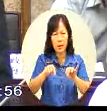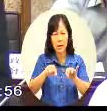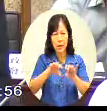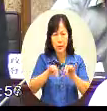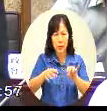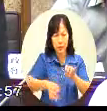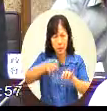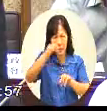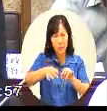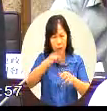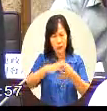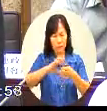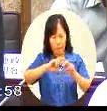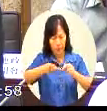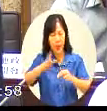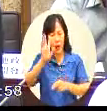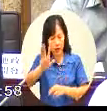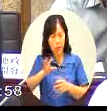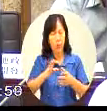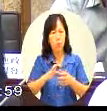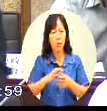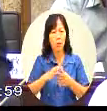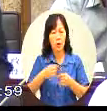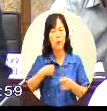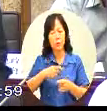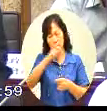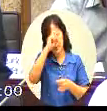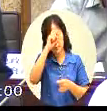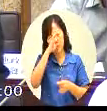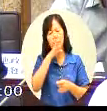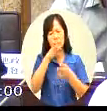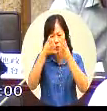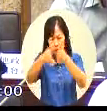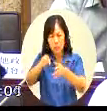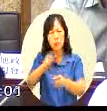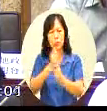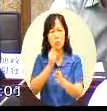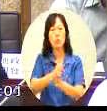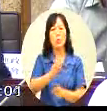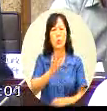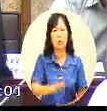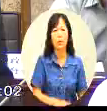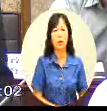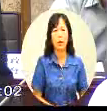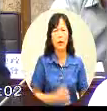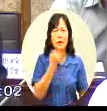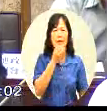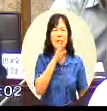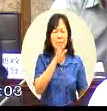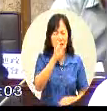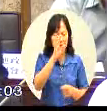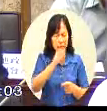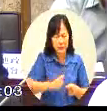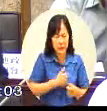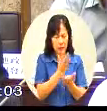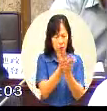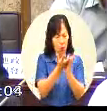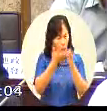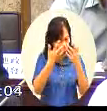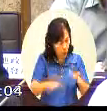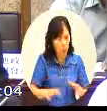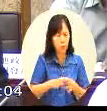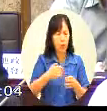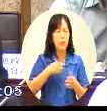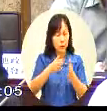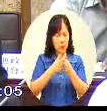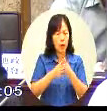价能够做适当的调高，我们也都希望是朝这个方向去做啊。但是真的是很多的一个状况，我们还是需